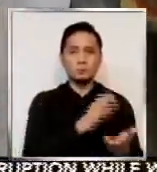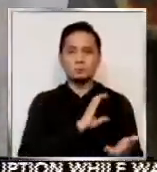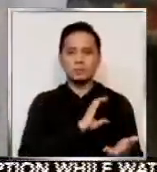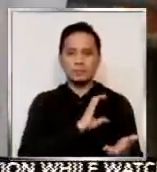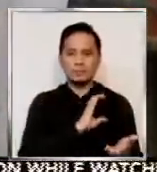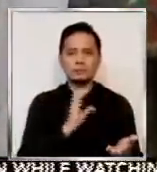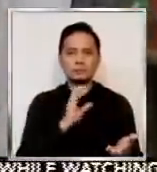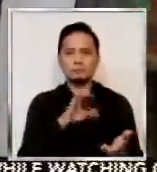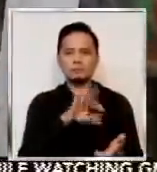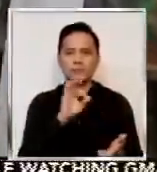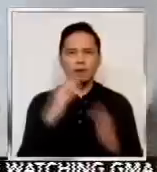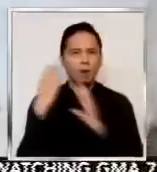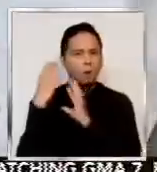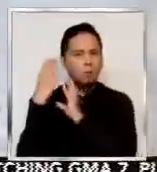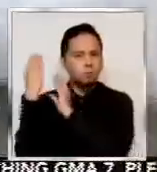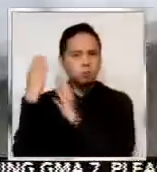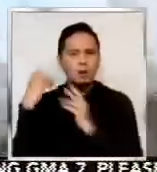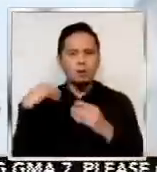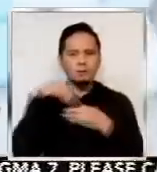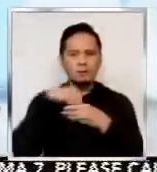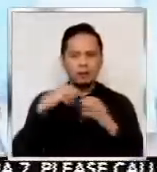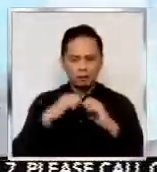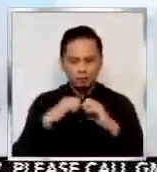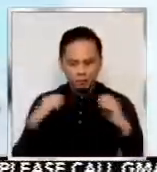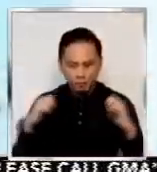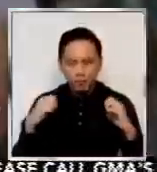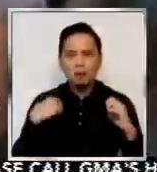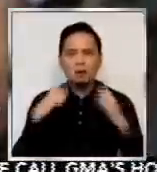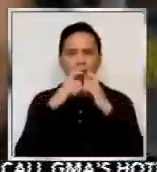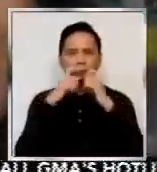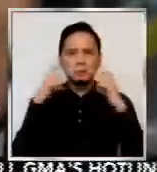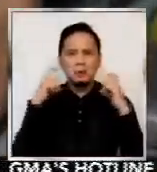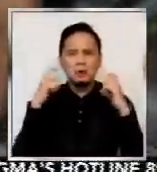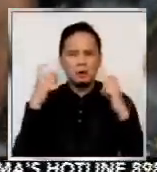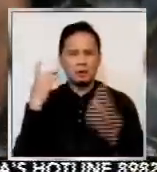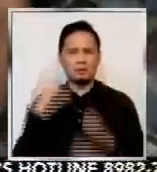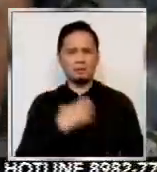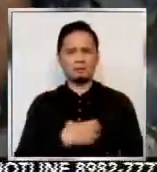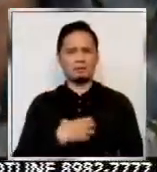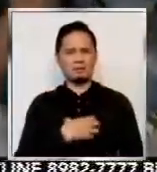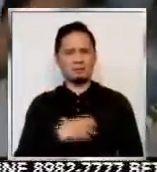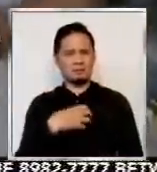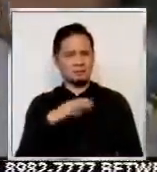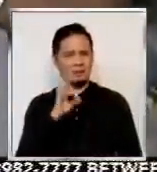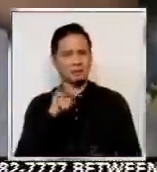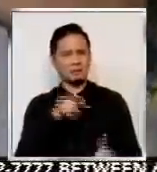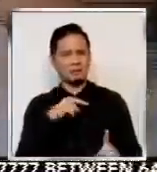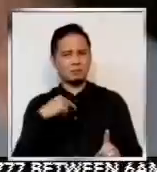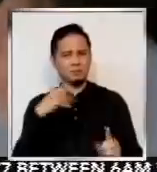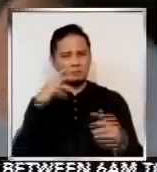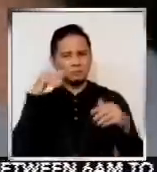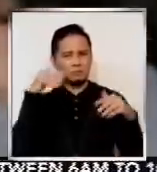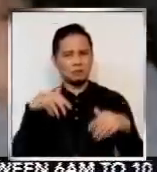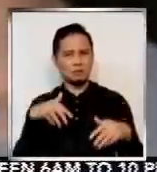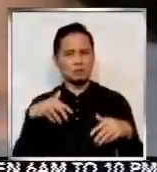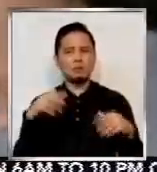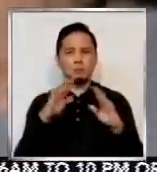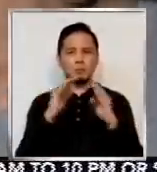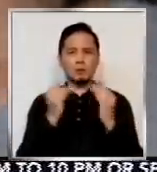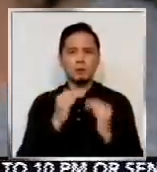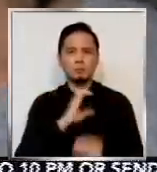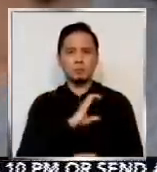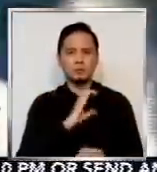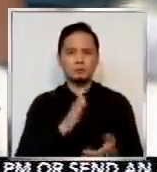face mask na inireklamo ng ilang taga-Binyan na nakabili nito. Sa shop, dinatnan ng mga taga-barangay at pulis si Nathaniel